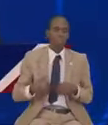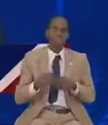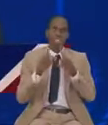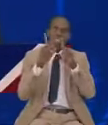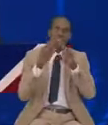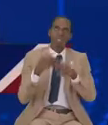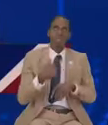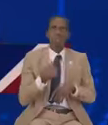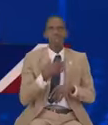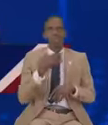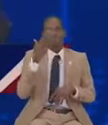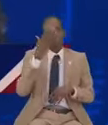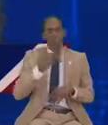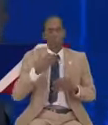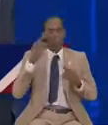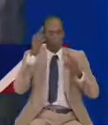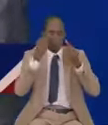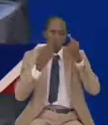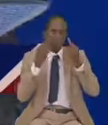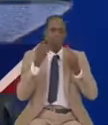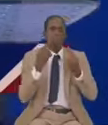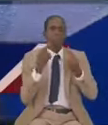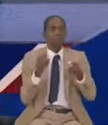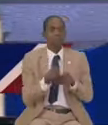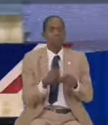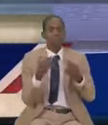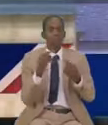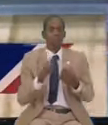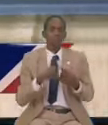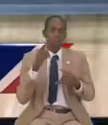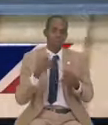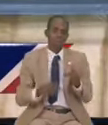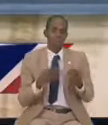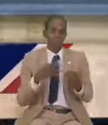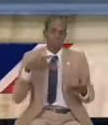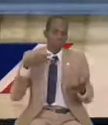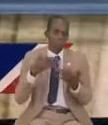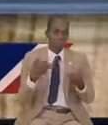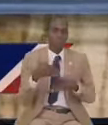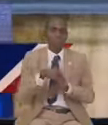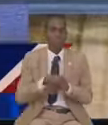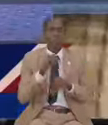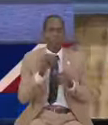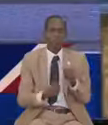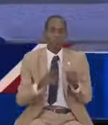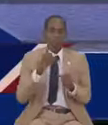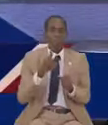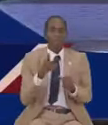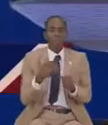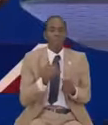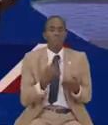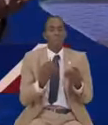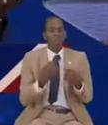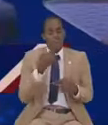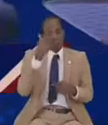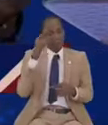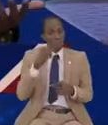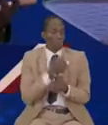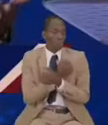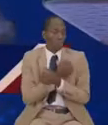sont de moi oh Dieu et connait moi sont de moi ô Dieu connaît mon cœur et pour moi il connaît mes pensées comment